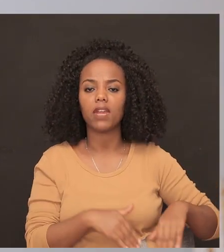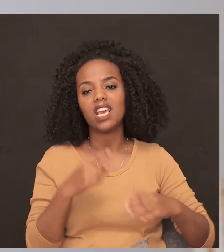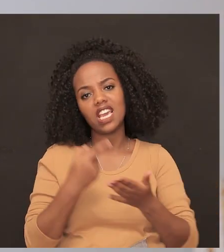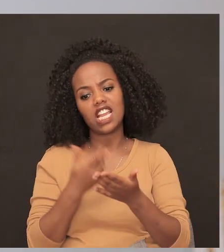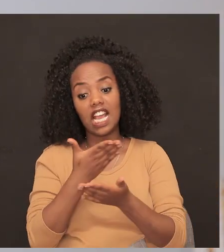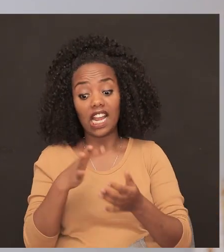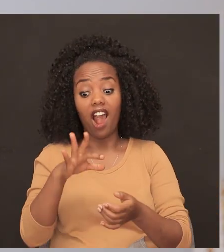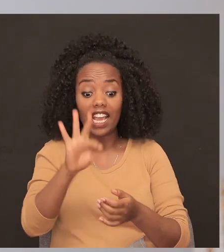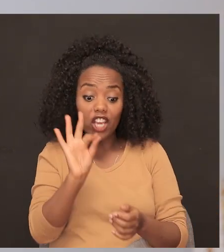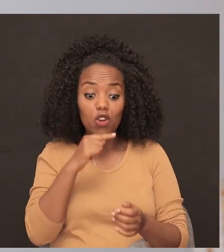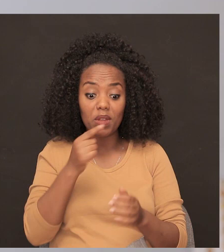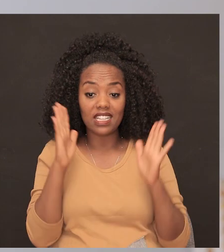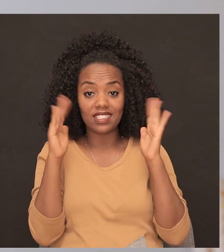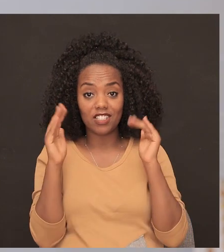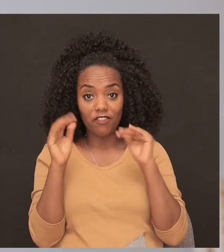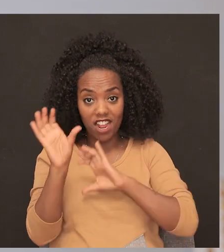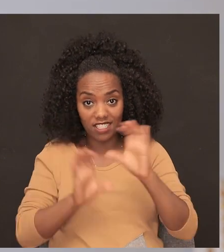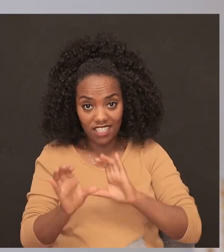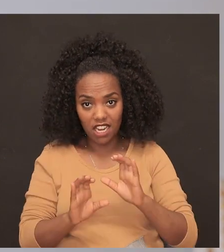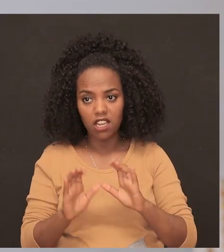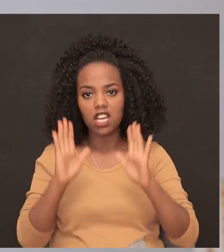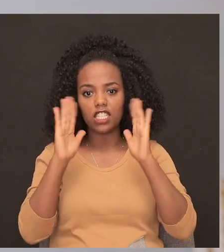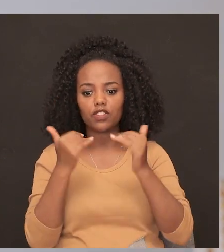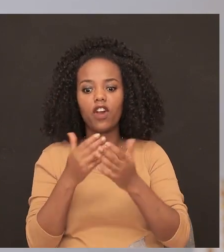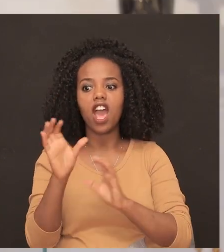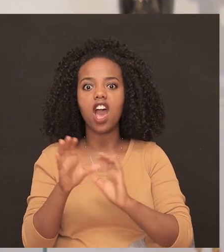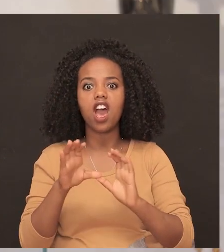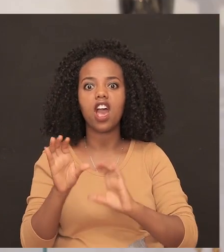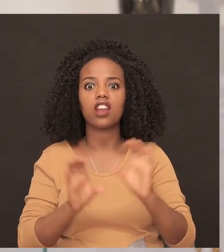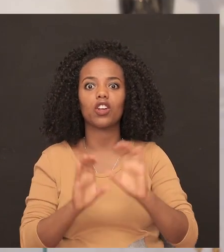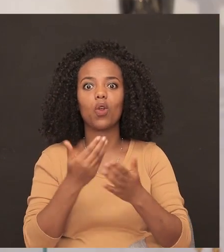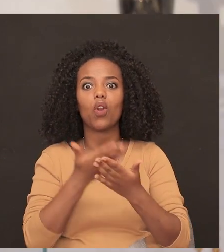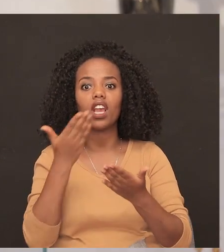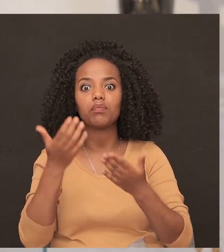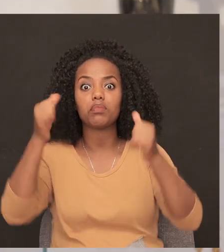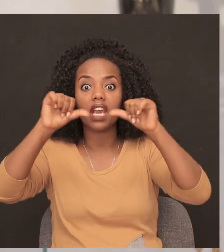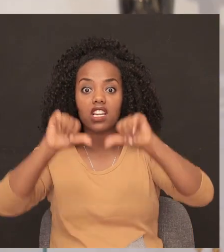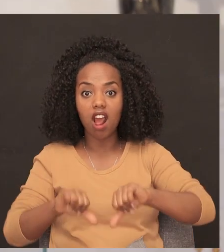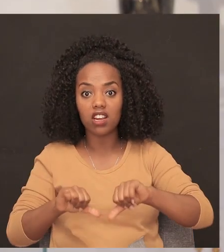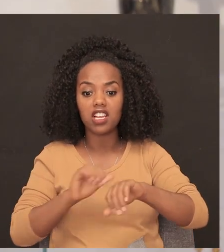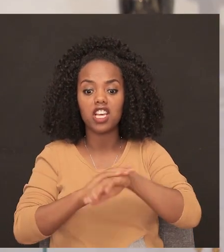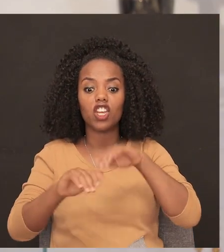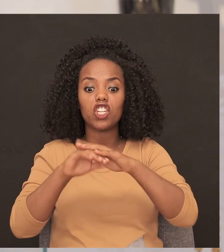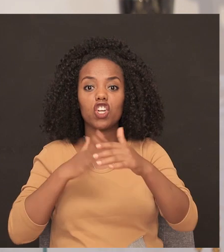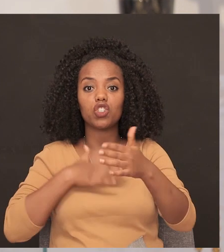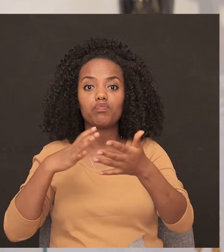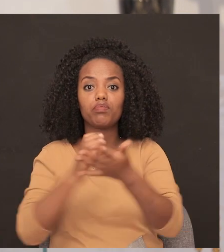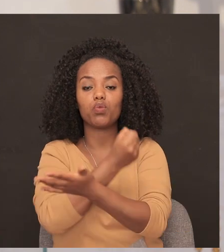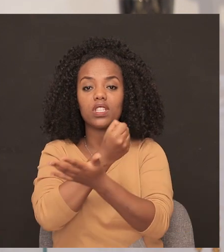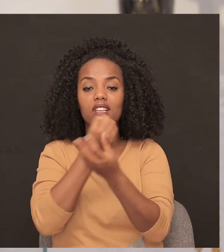ነገር አገኛለሁ ብለን ተስፋ አድርገን ተስፋ ያረግነው ነገር ቢከዳን ከእጃችን